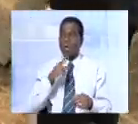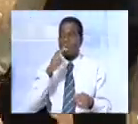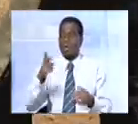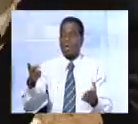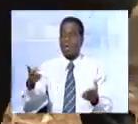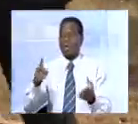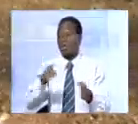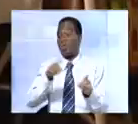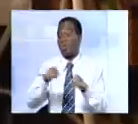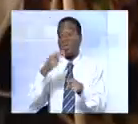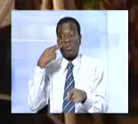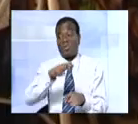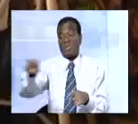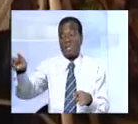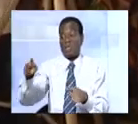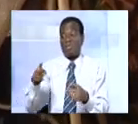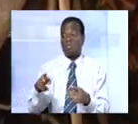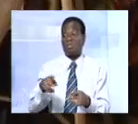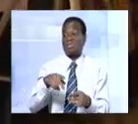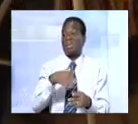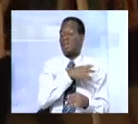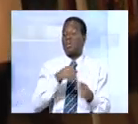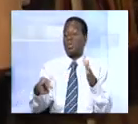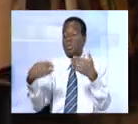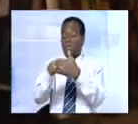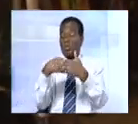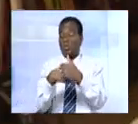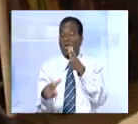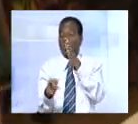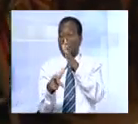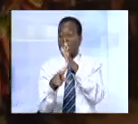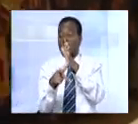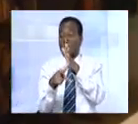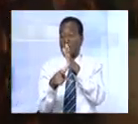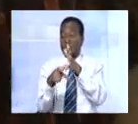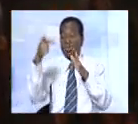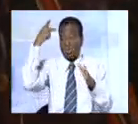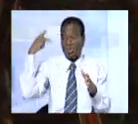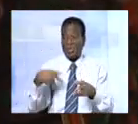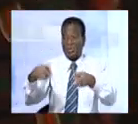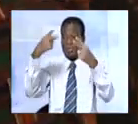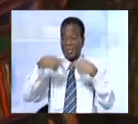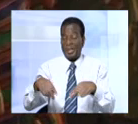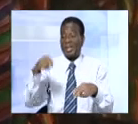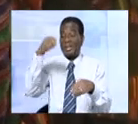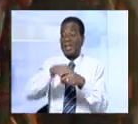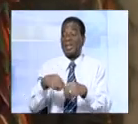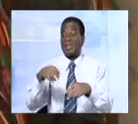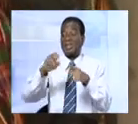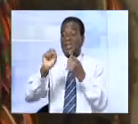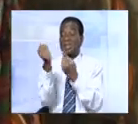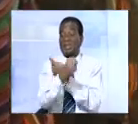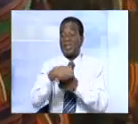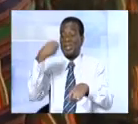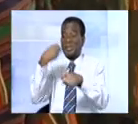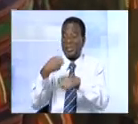par le nouveau sous-préfet de Vavois qui arrive à la tête de cette circonscription administrative dans un contexte de